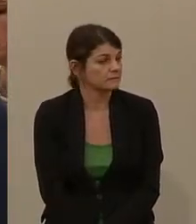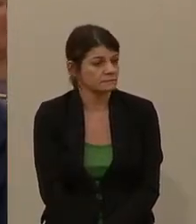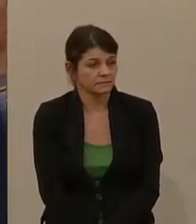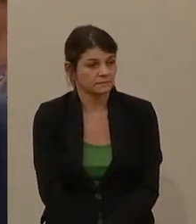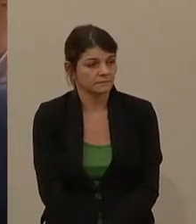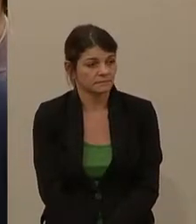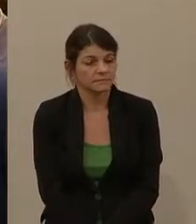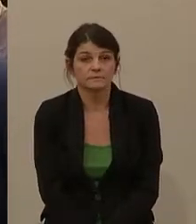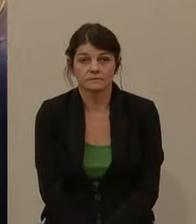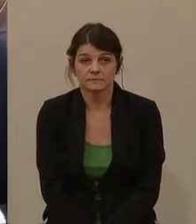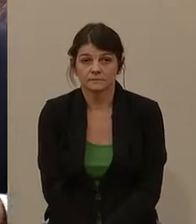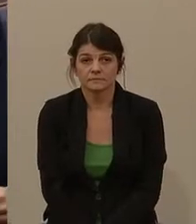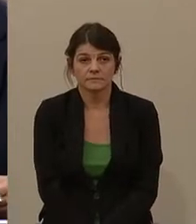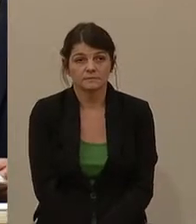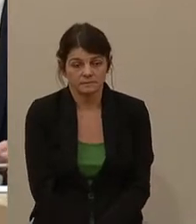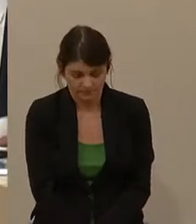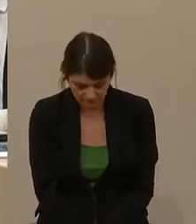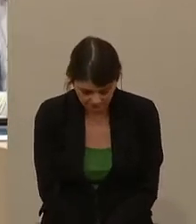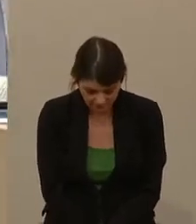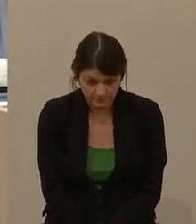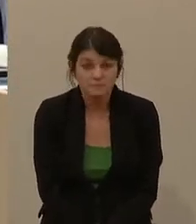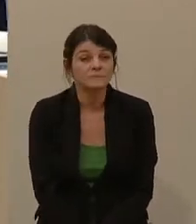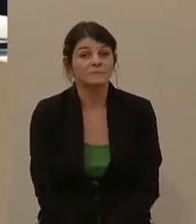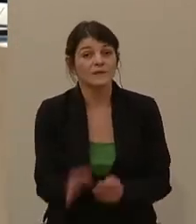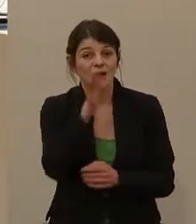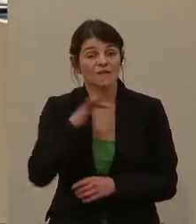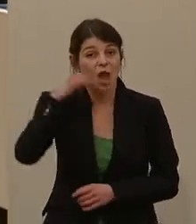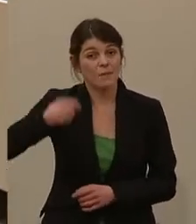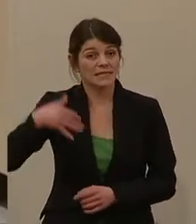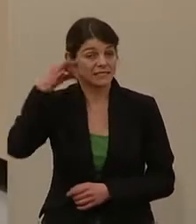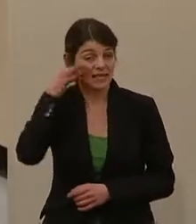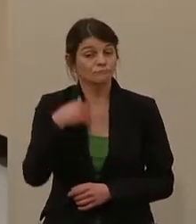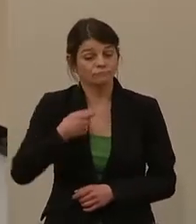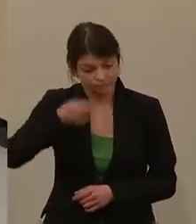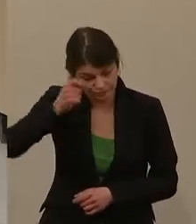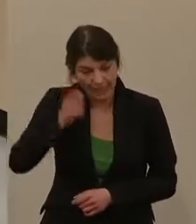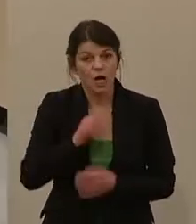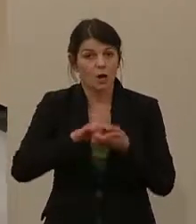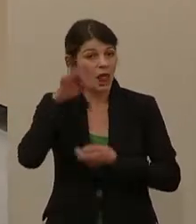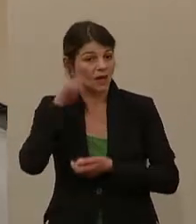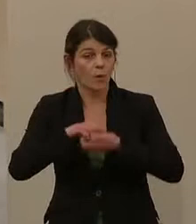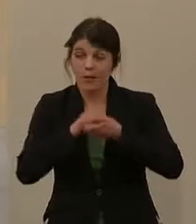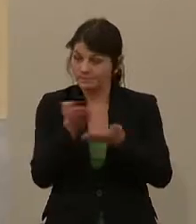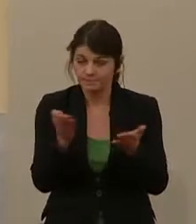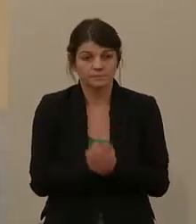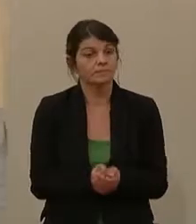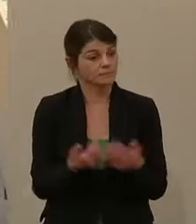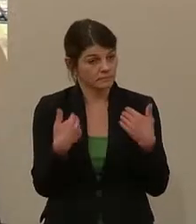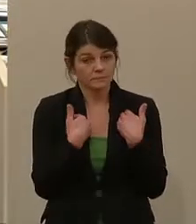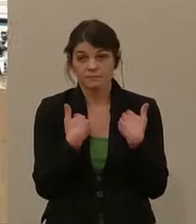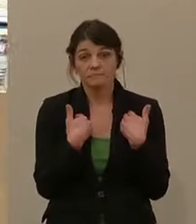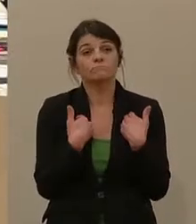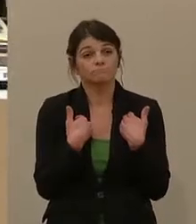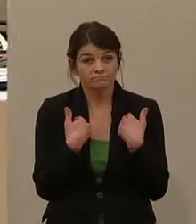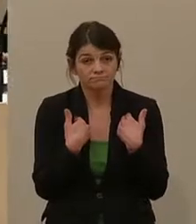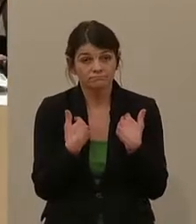der Nationalratspräsident, Entschuldigung, der ÖVP, Karl-Heinz Kopf, zu Wort. Frau Präsidentin, geschätzte Kolleginnen und Kollegen, ich